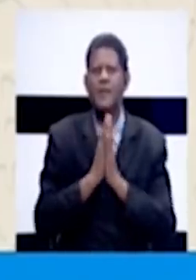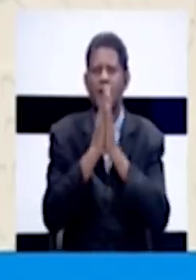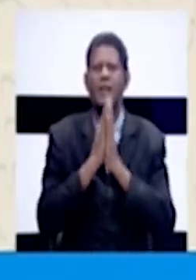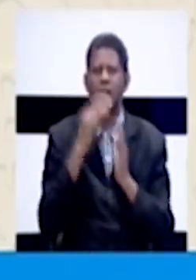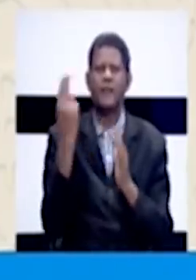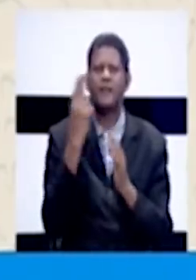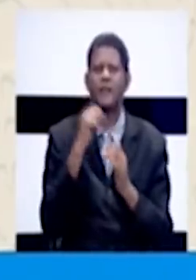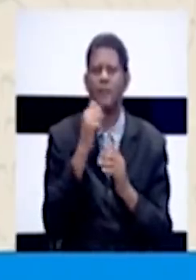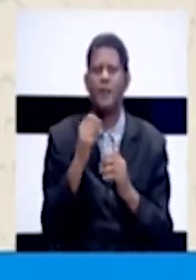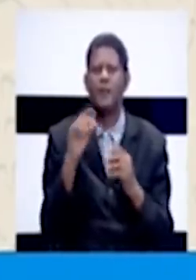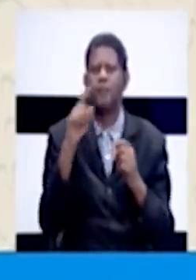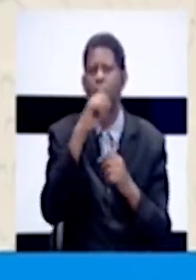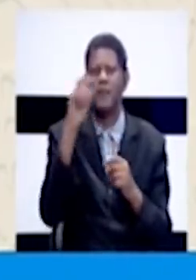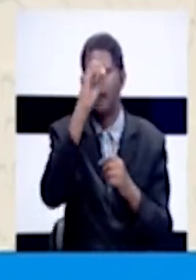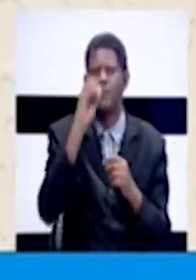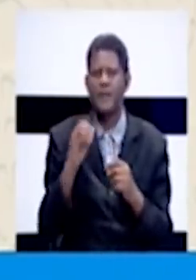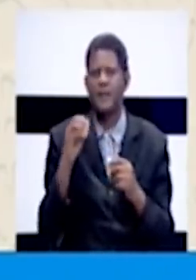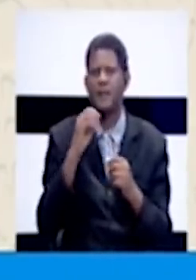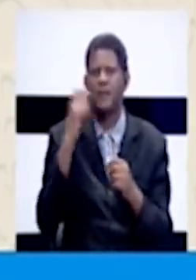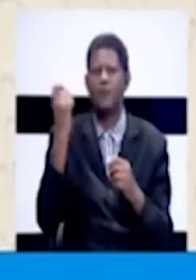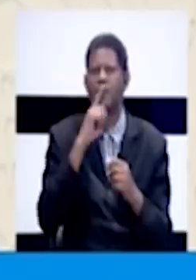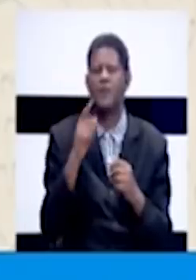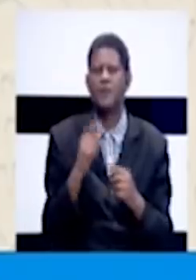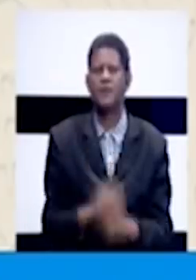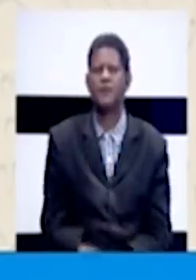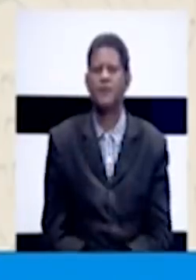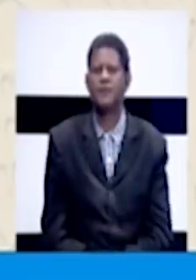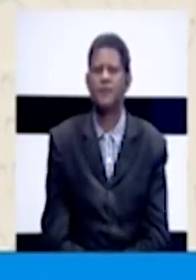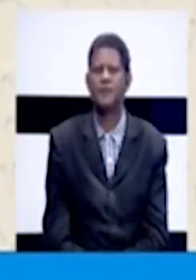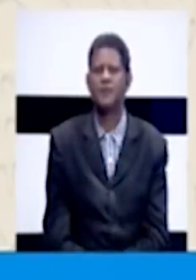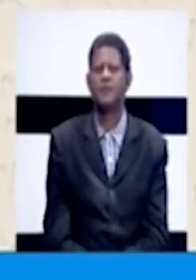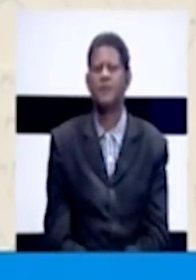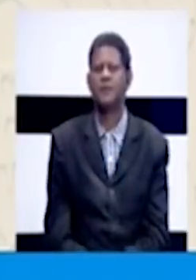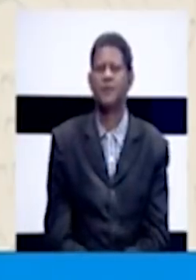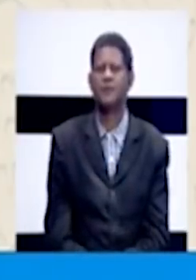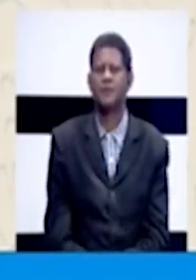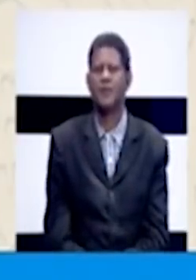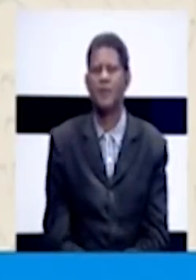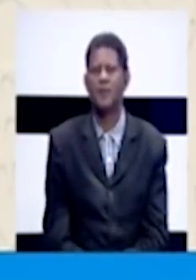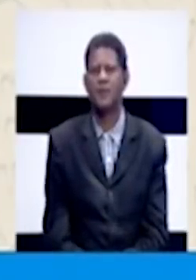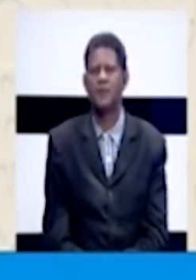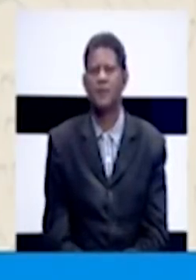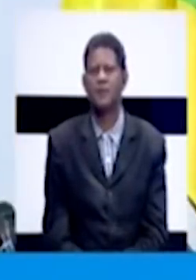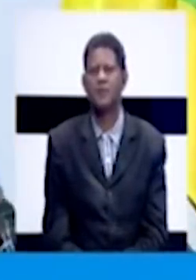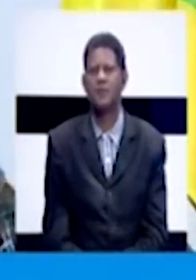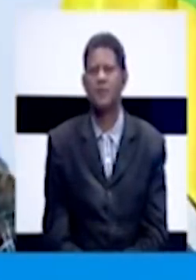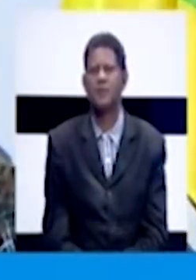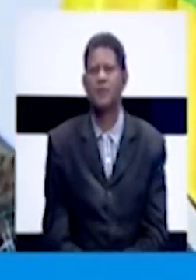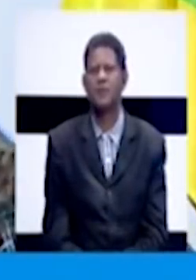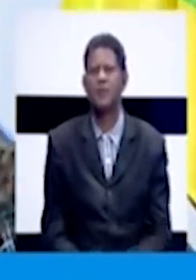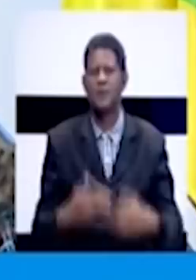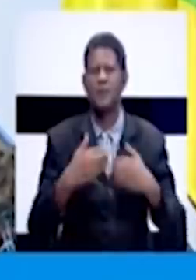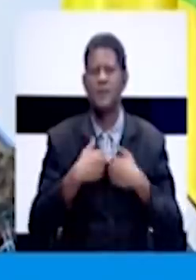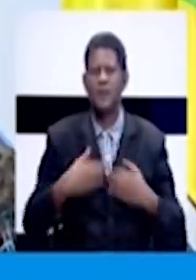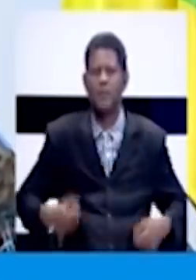እውን ሚእቲ ሚእታዊ ኣዓዊትና ኣለና። መቶ በመቶ በሚባል ደረጃ የተሳካ መሆኑን ለመግለጽ ወዳሉ ያላቸው